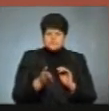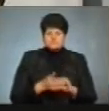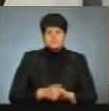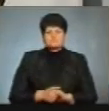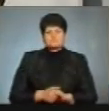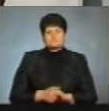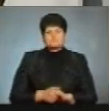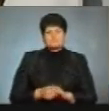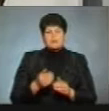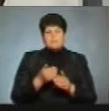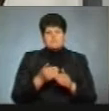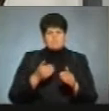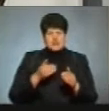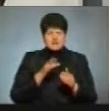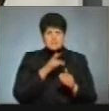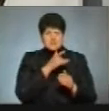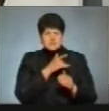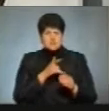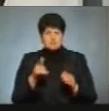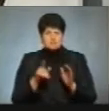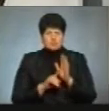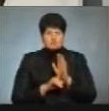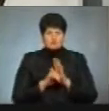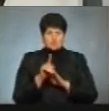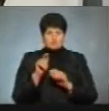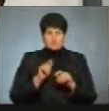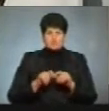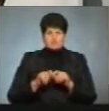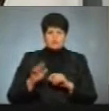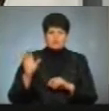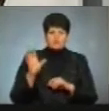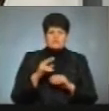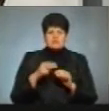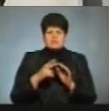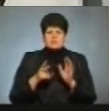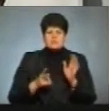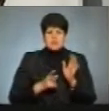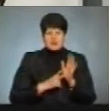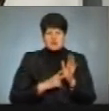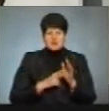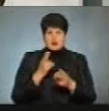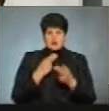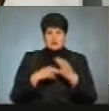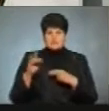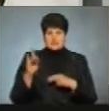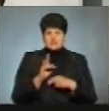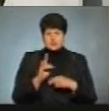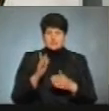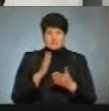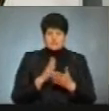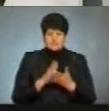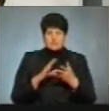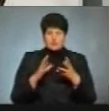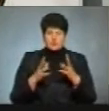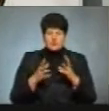завершать? Перед сезоном розпочато перевірку всіх 17 атракціонів, які експлуатуються